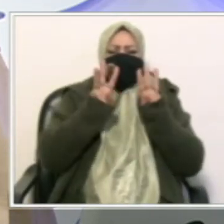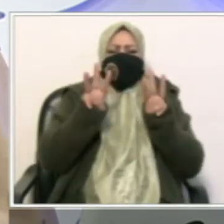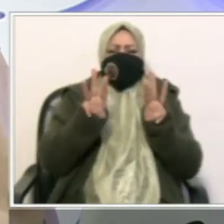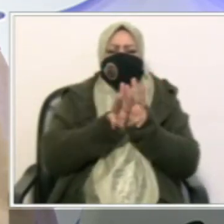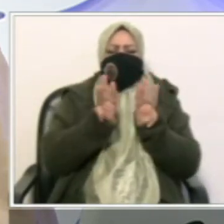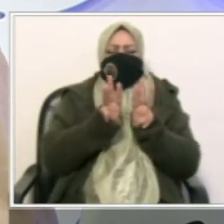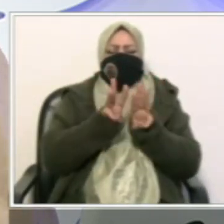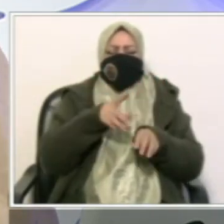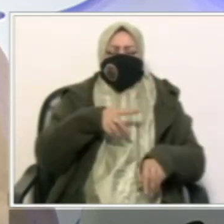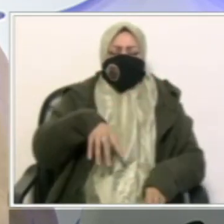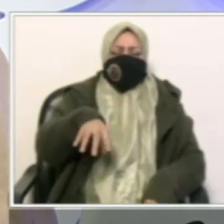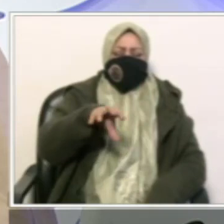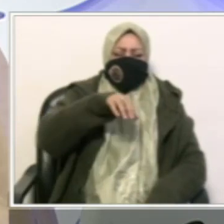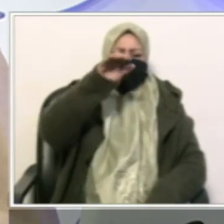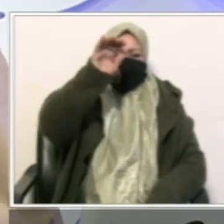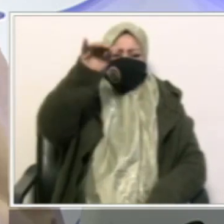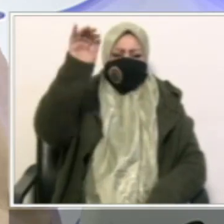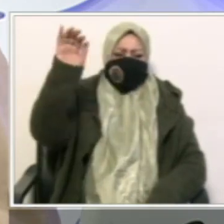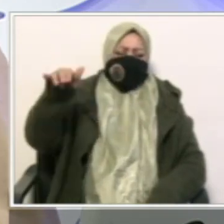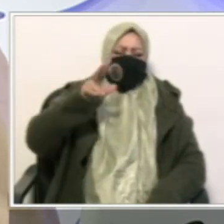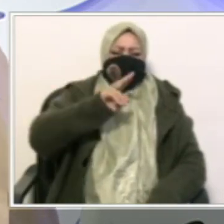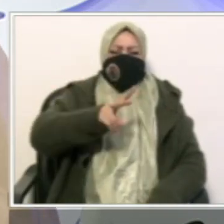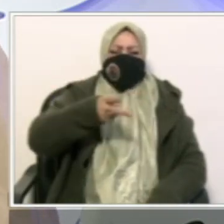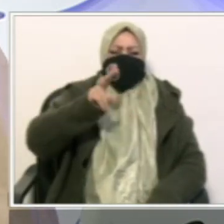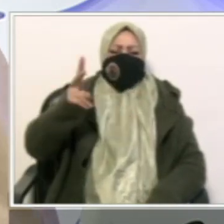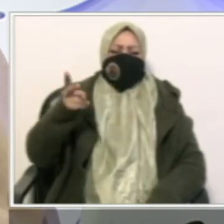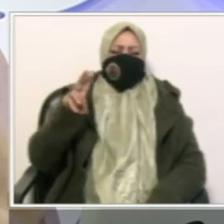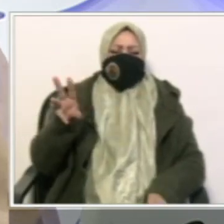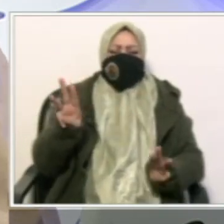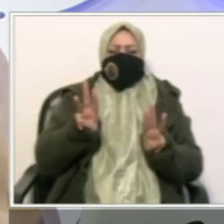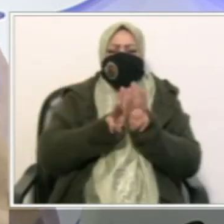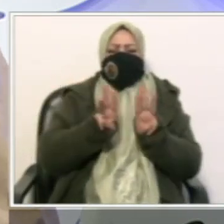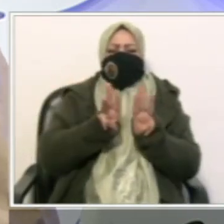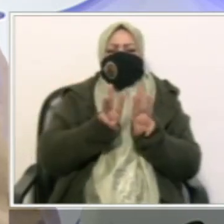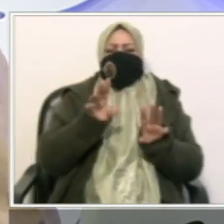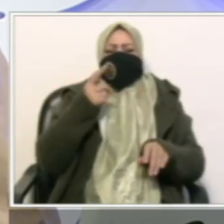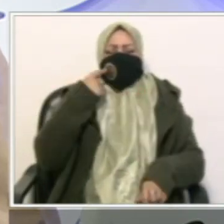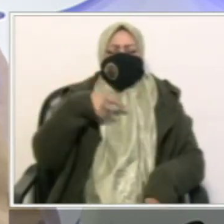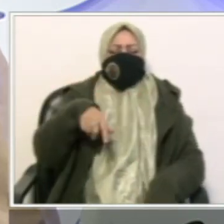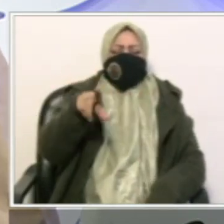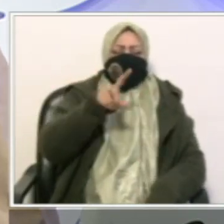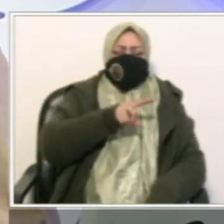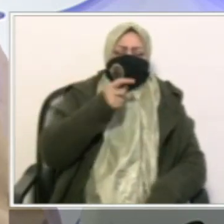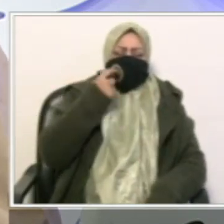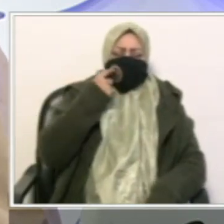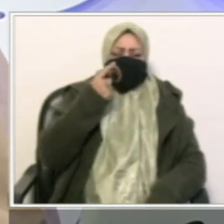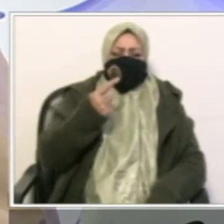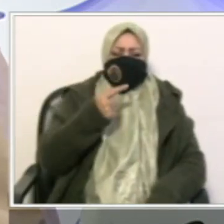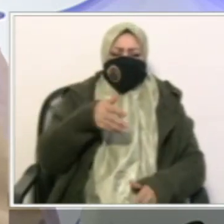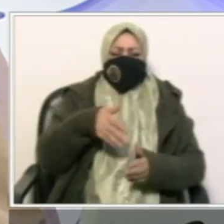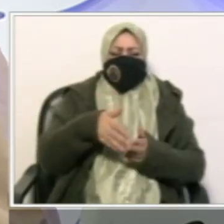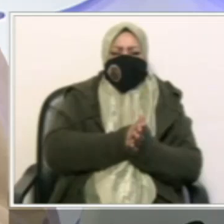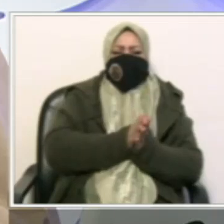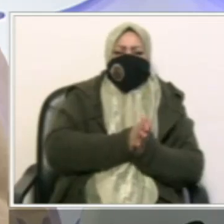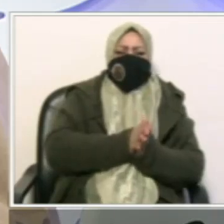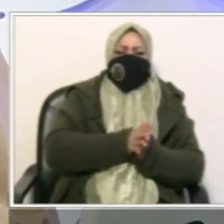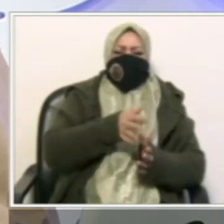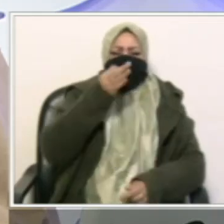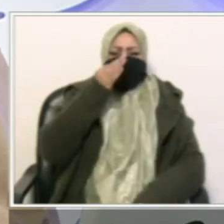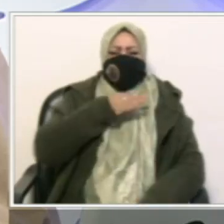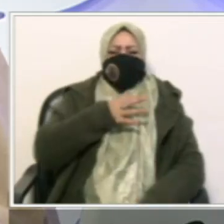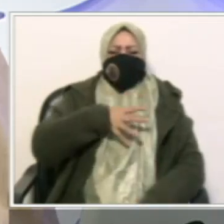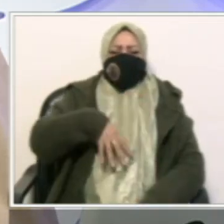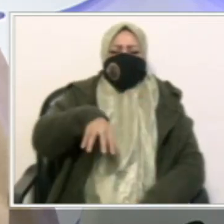هذه الإلكترونية والمواضع، صنع لك خصائص ينبغي عليك أن تتتبعها. إذا أعطيت